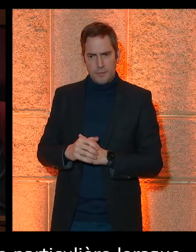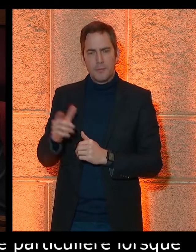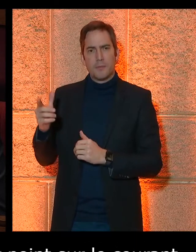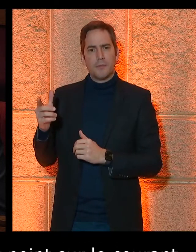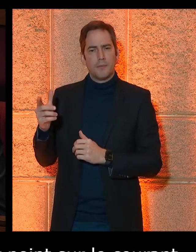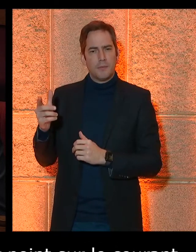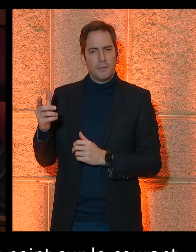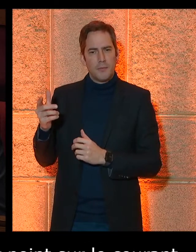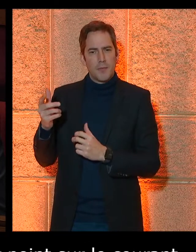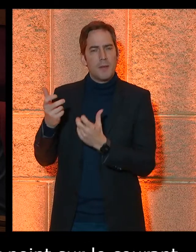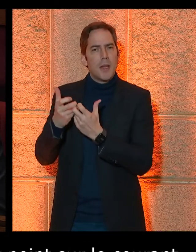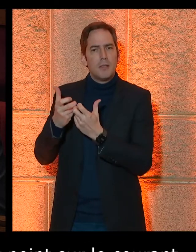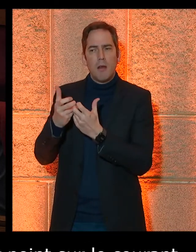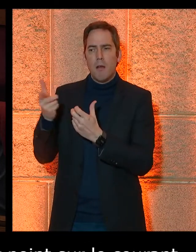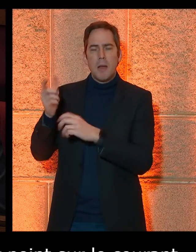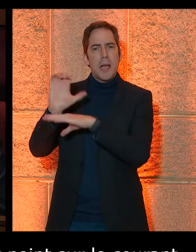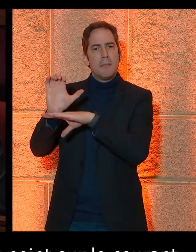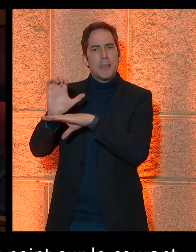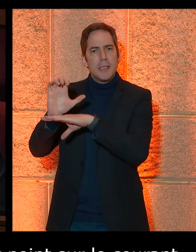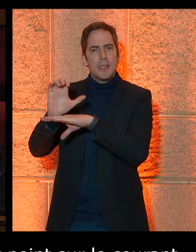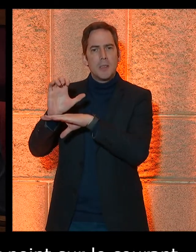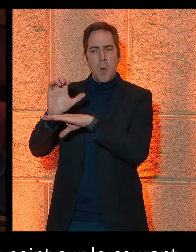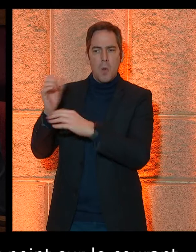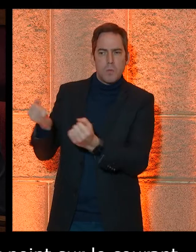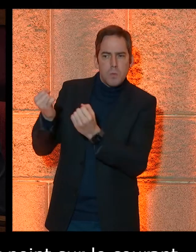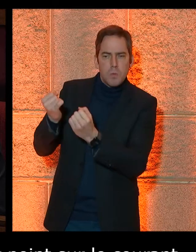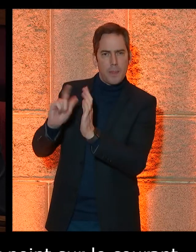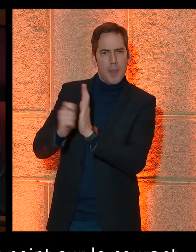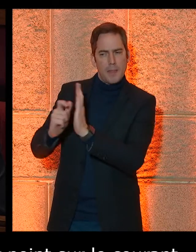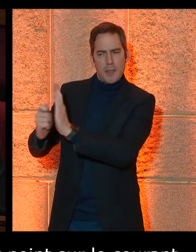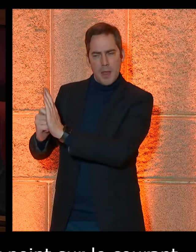émissions liées à la campagne officielle audiovisuelle